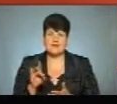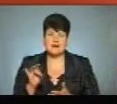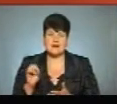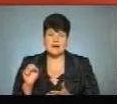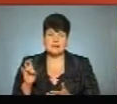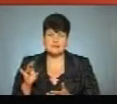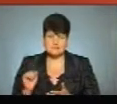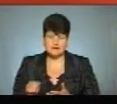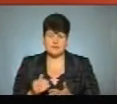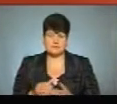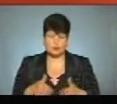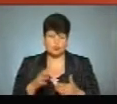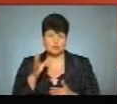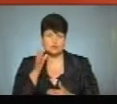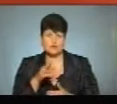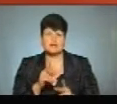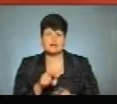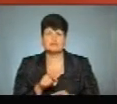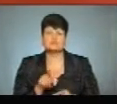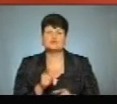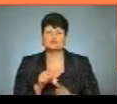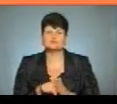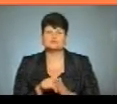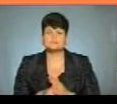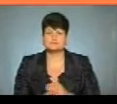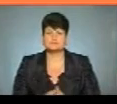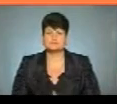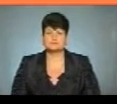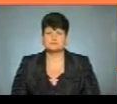місту. Я пропоную зараз послухати, як вони, в чому вони полягають.